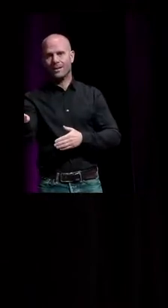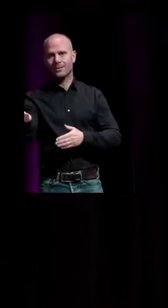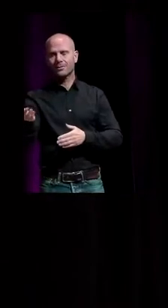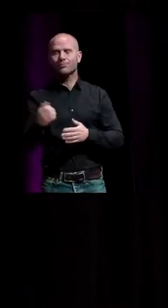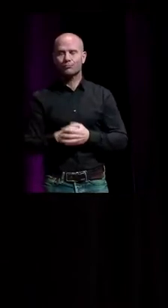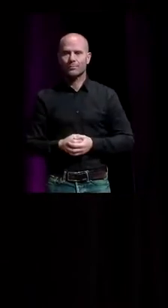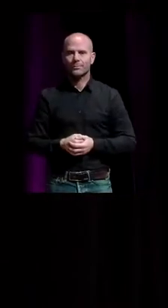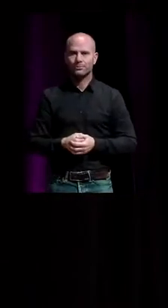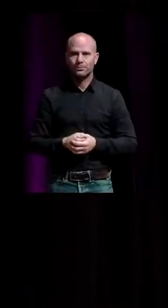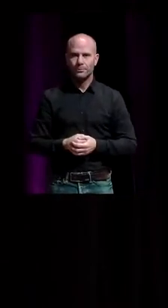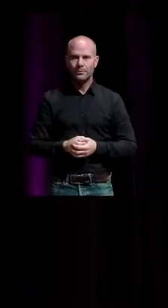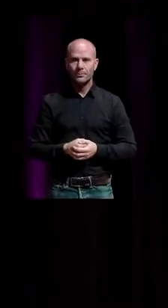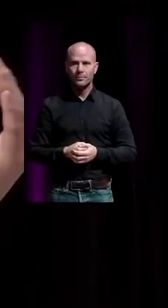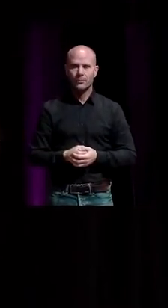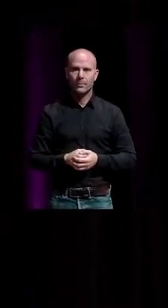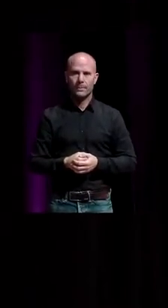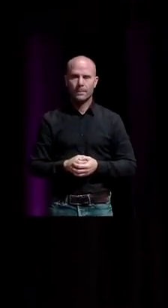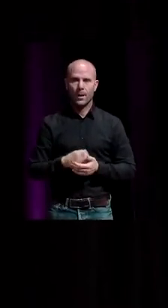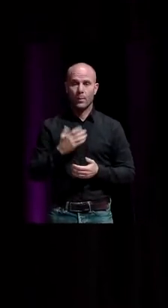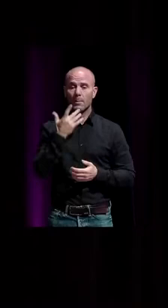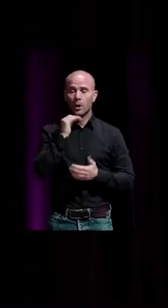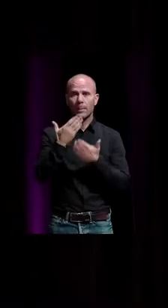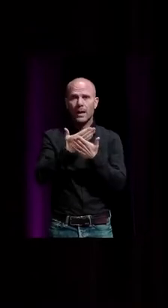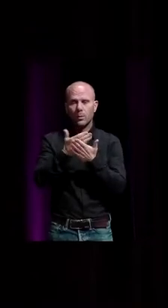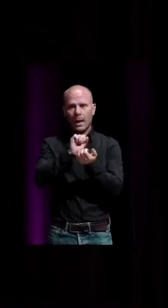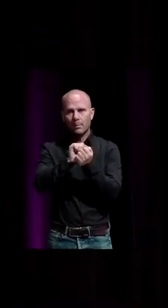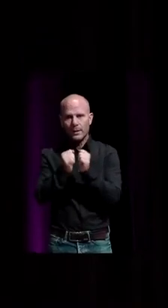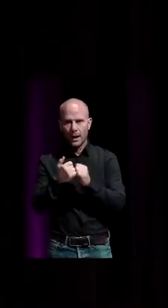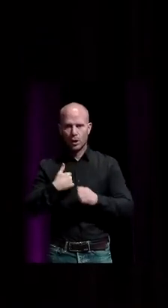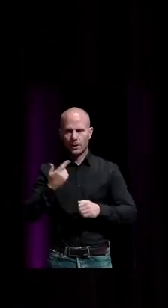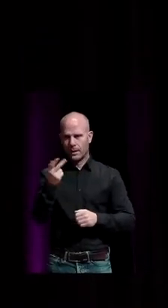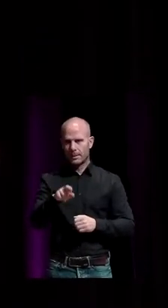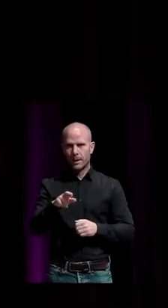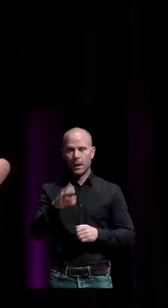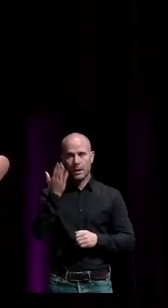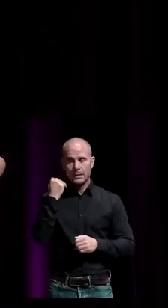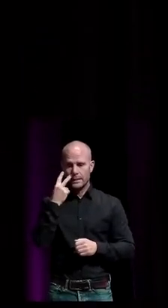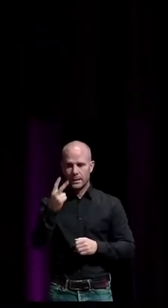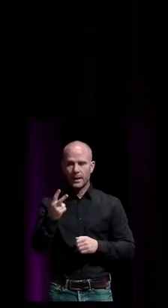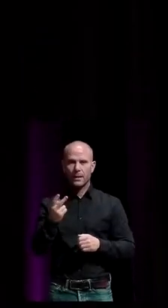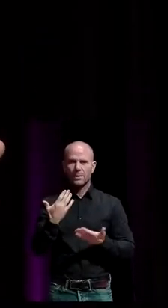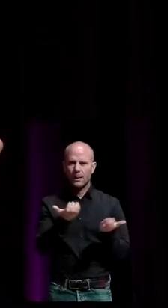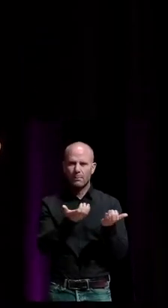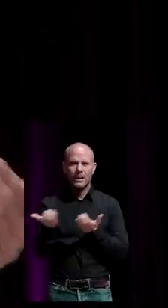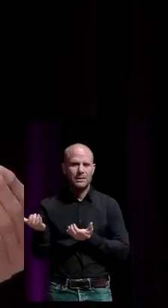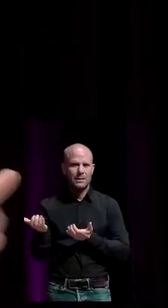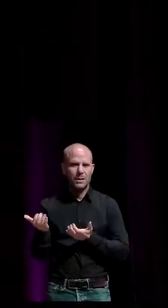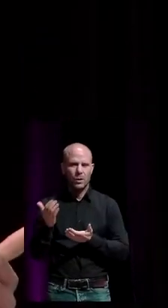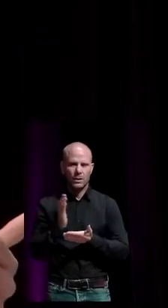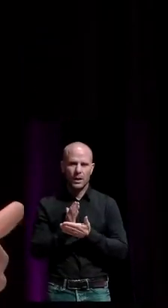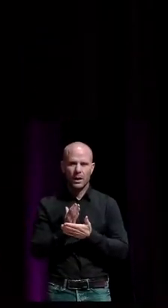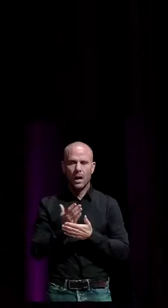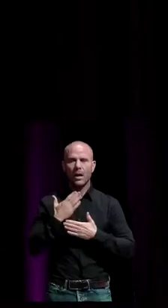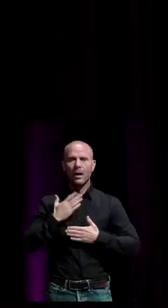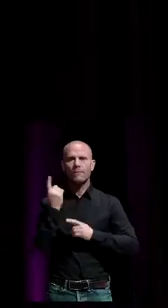och så vidare. Och jag kan, när det gäller den nationella politiken så kan jag till exempel se en stor avsaknad när det gäller